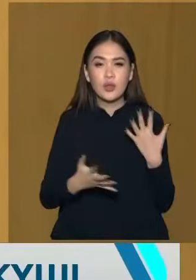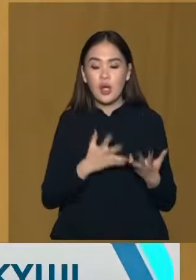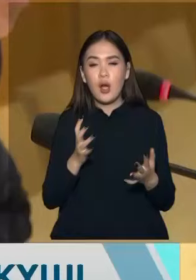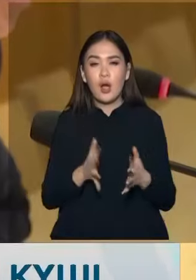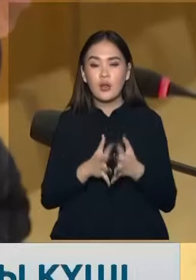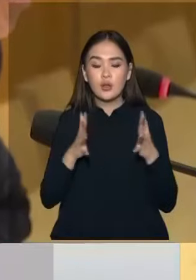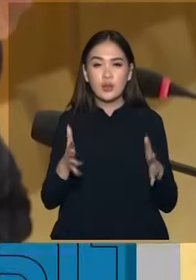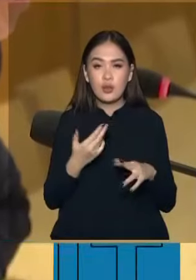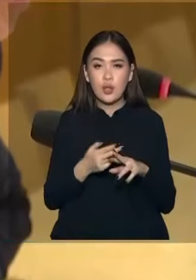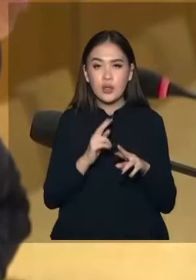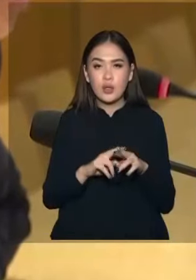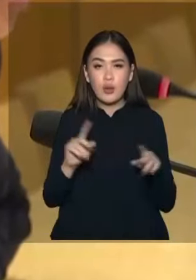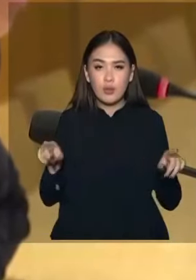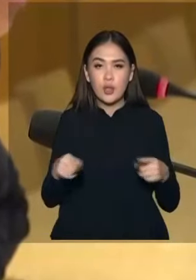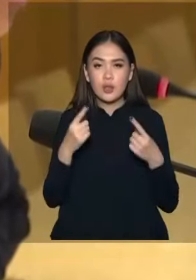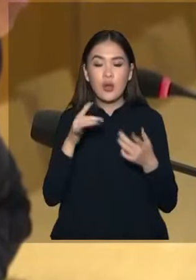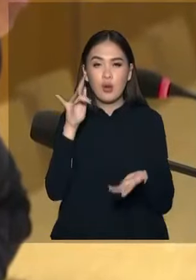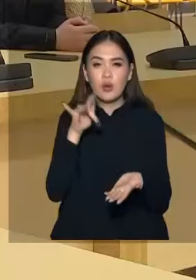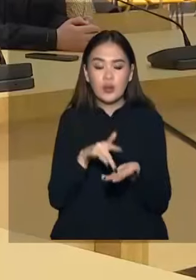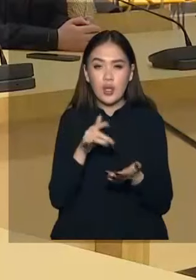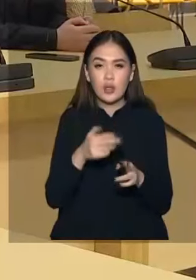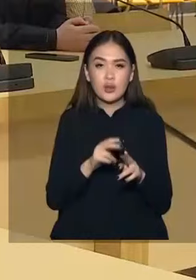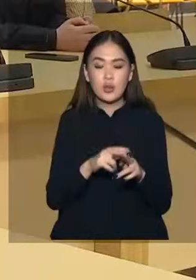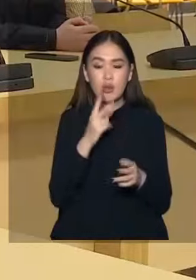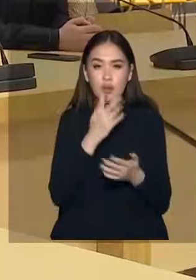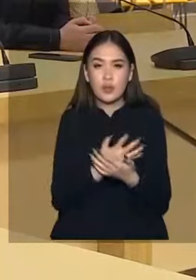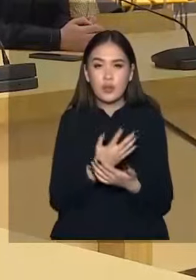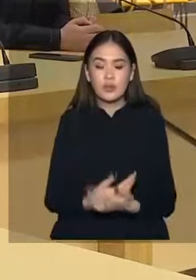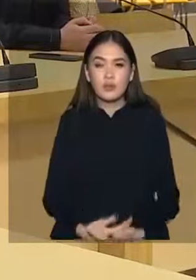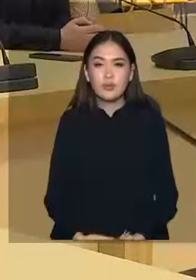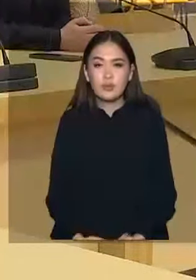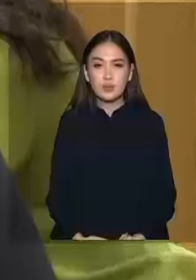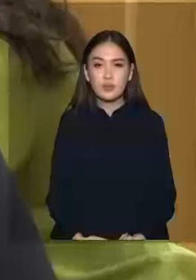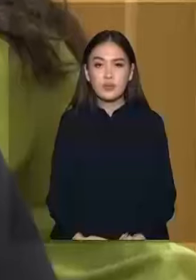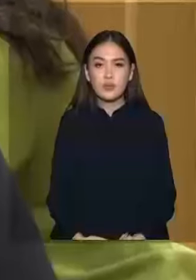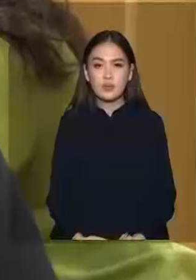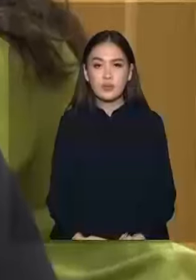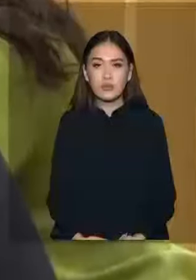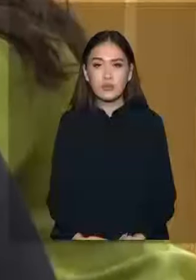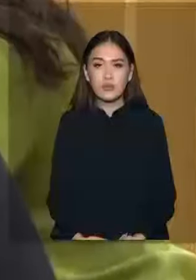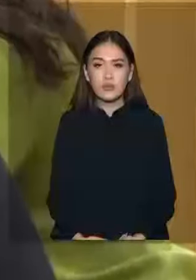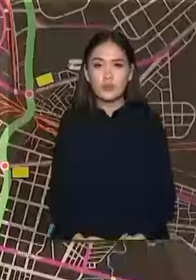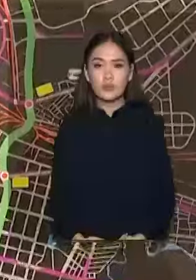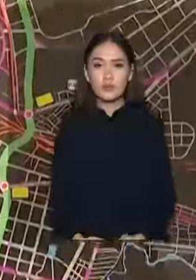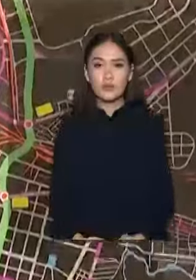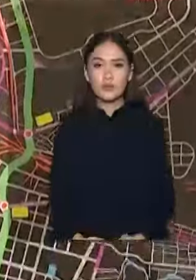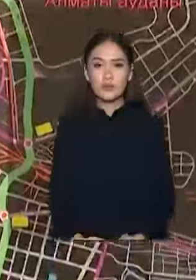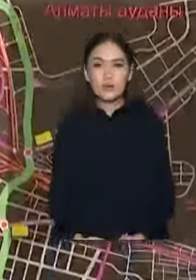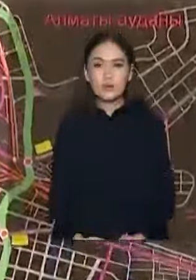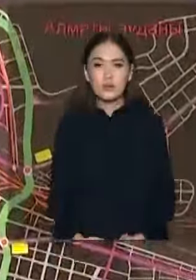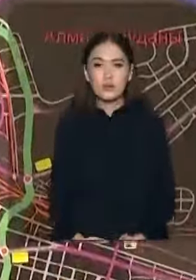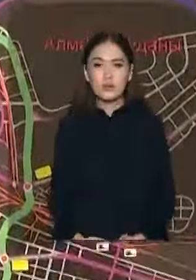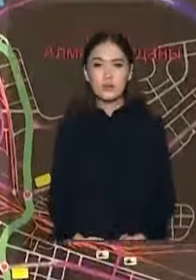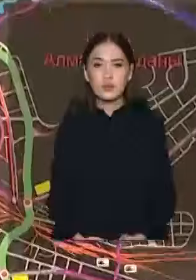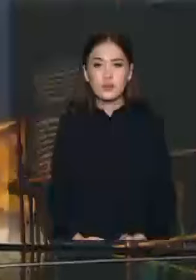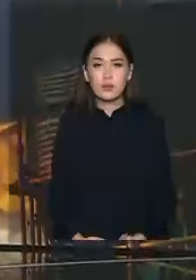арттыру меншік иелері бірлестігі орталығының басты мұраты. Жазира Ғалиқызы, Нұрали Құдайбергенов, Жібек жолы.